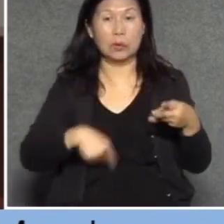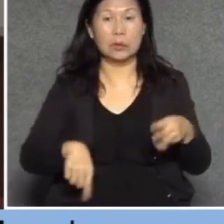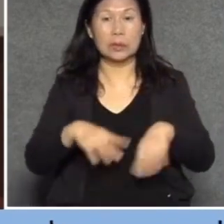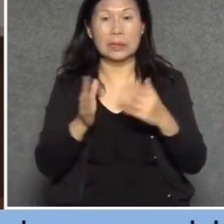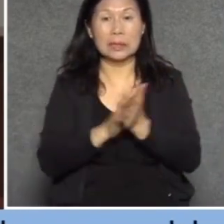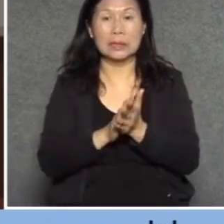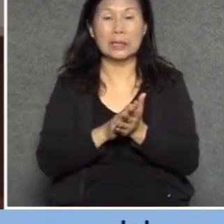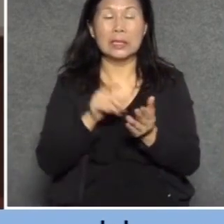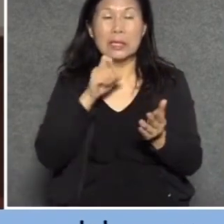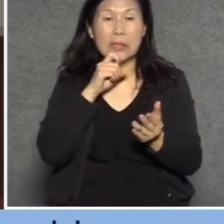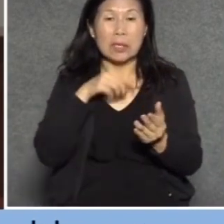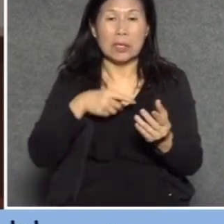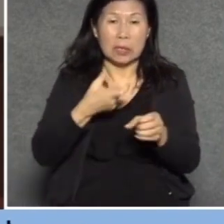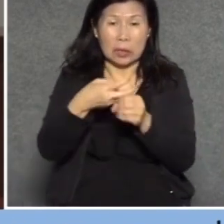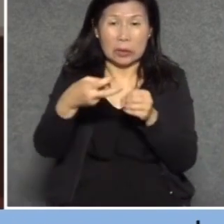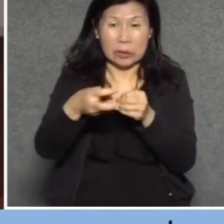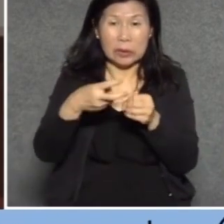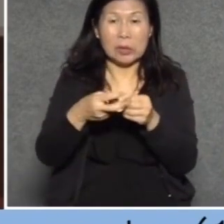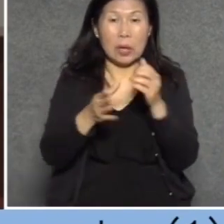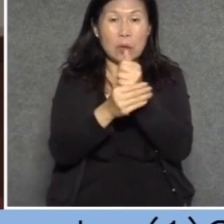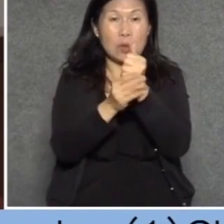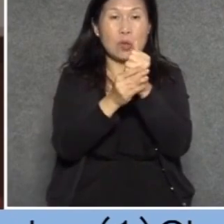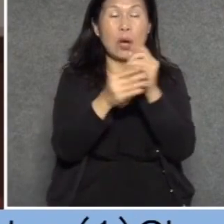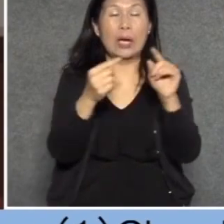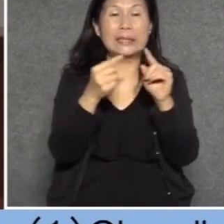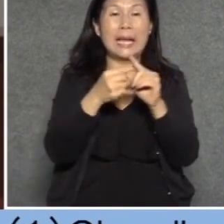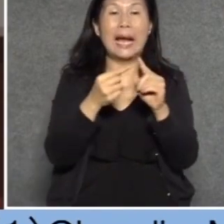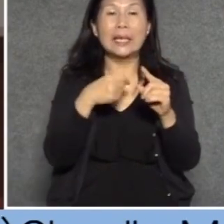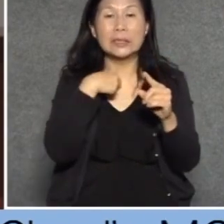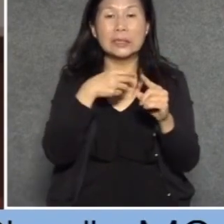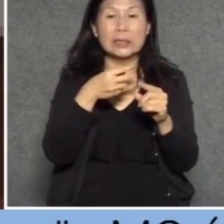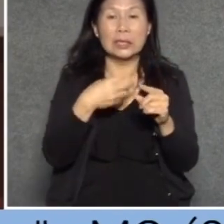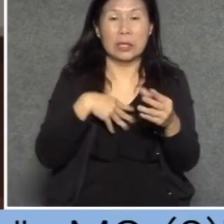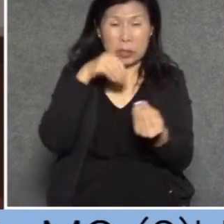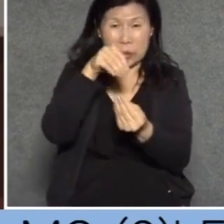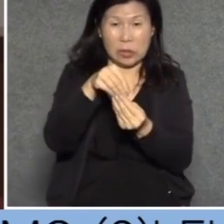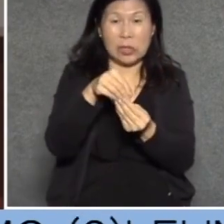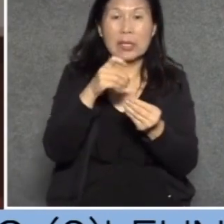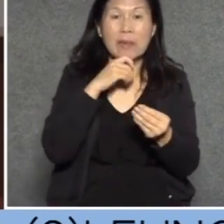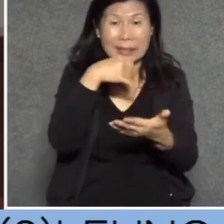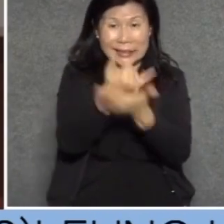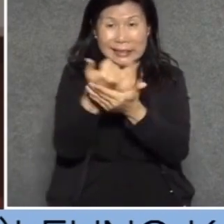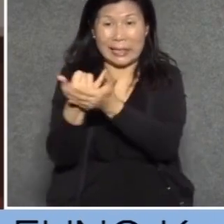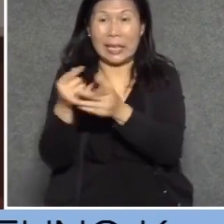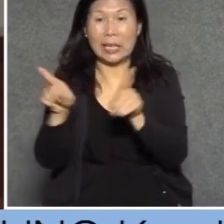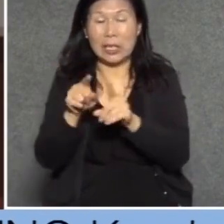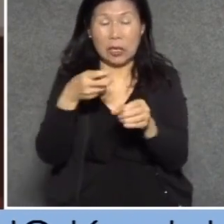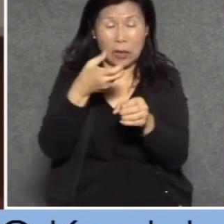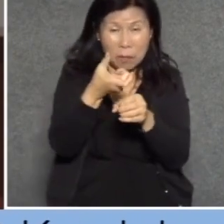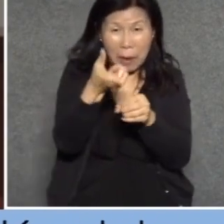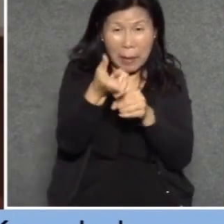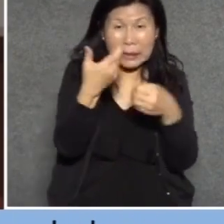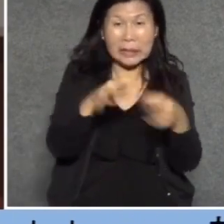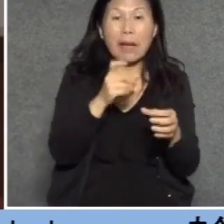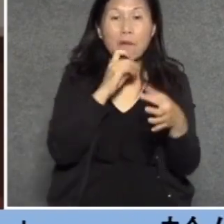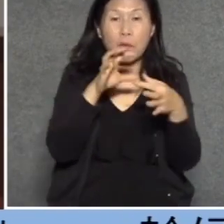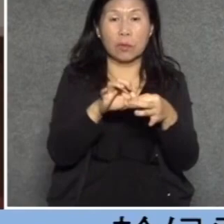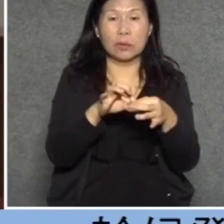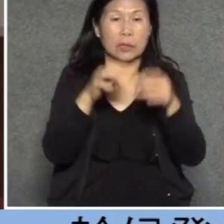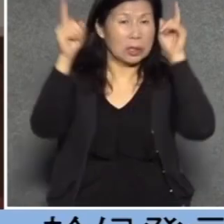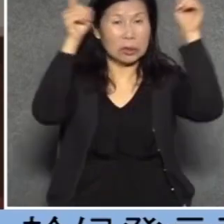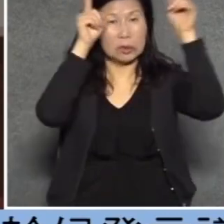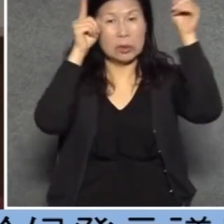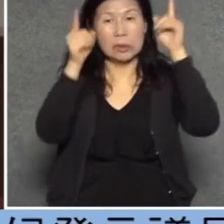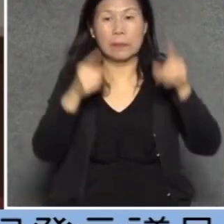金都夠膽啊，對啲漁民嗰啲即係。補償啊，苦咩衰？苦衰啊，死人嗰啲先叫苦衰噶嘛，大佬，係咪都亂曬